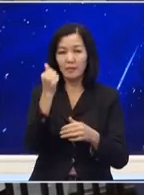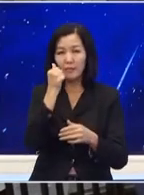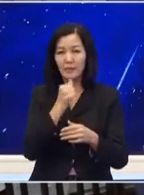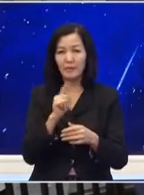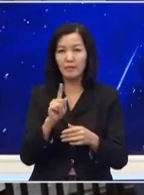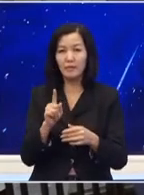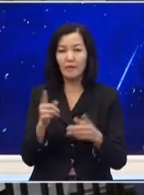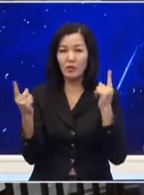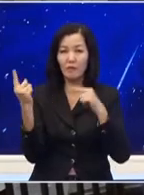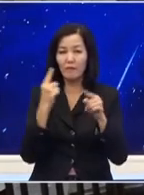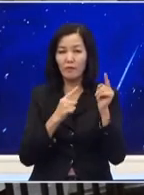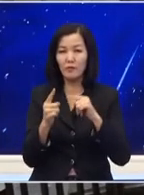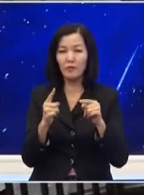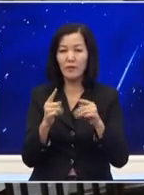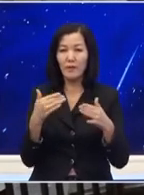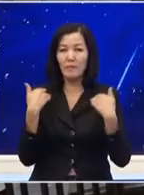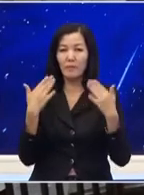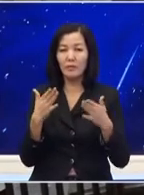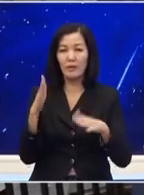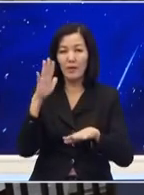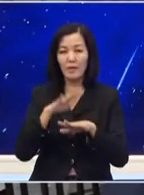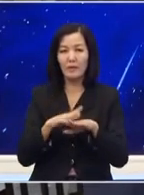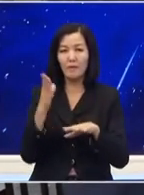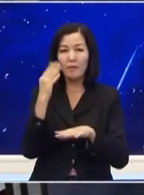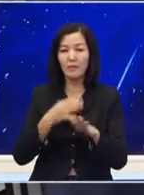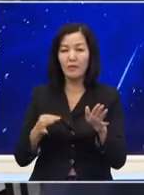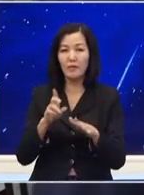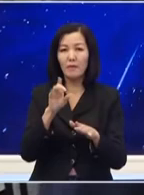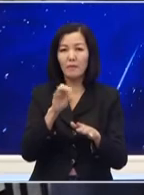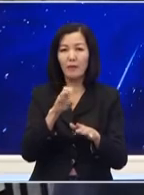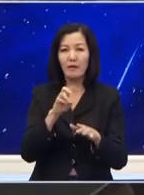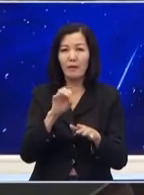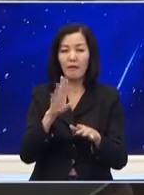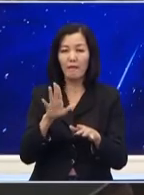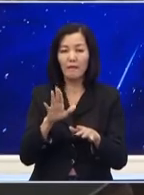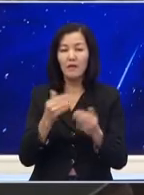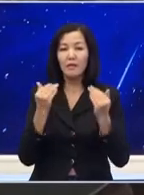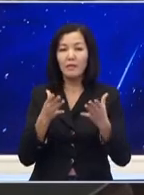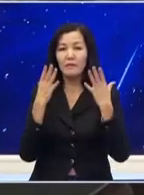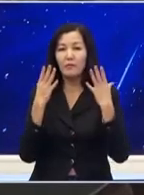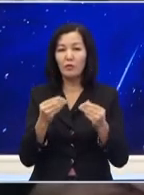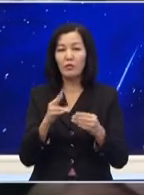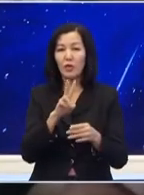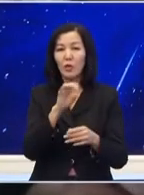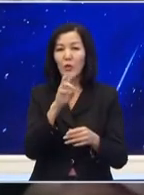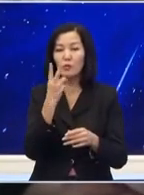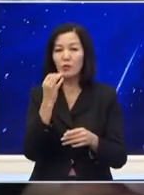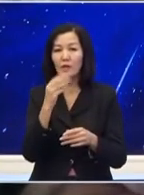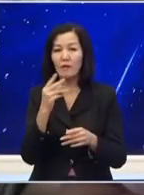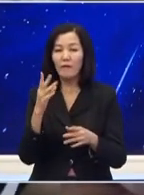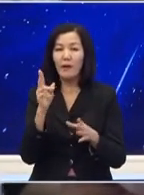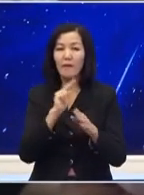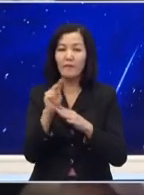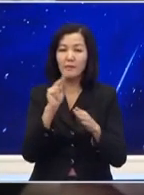ваше творчество. С наилучшими пожеланиями, аким Алматинской области Амандык Баталов. На сегодняшний день Надежда Лушникова занимается